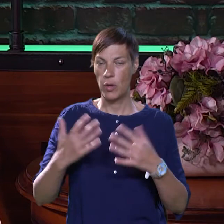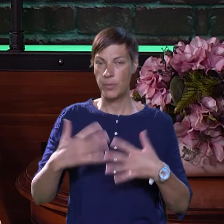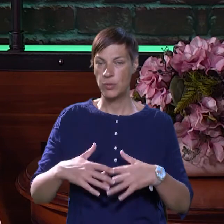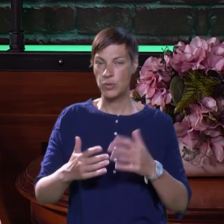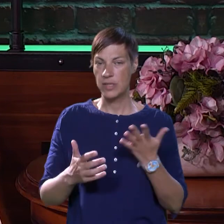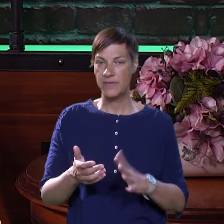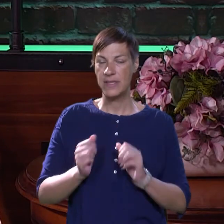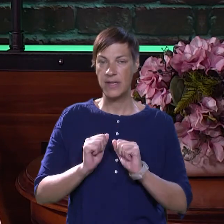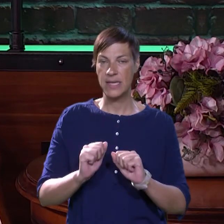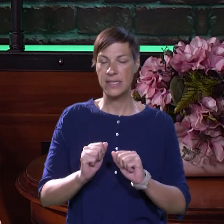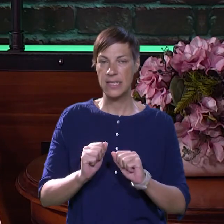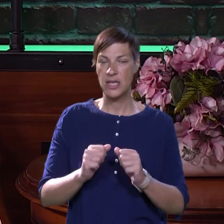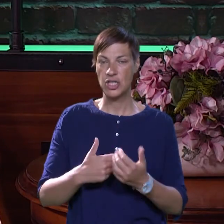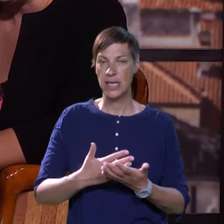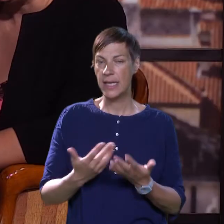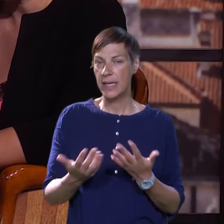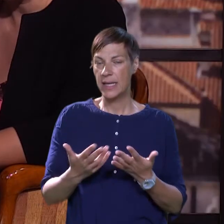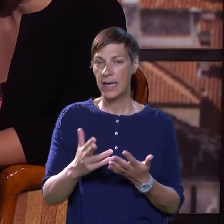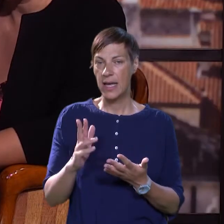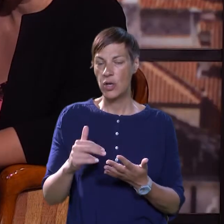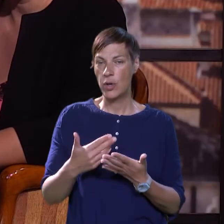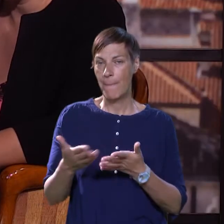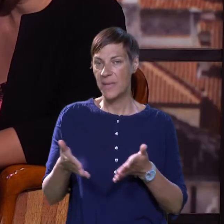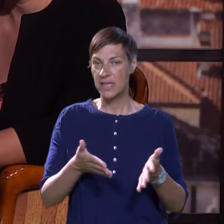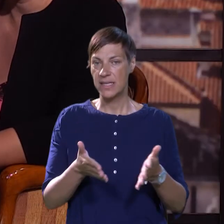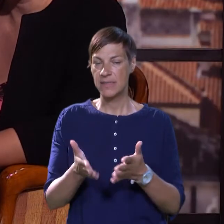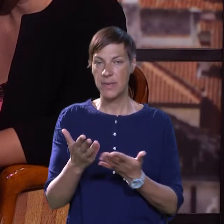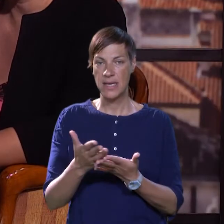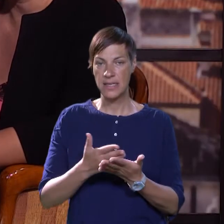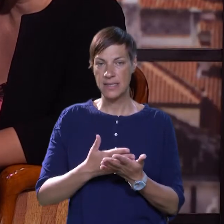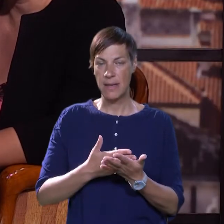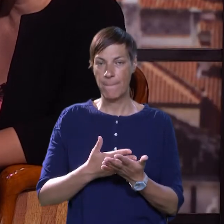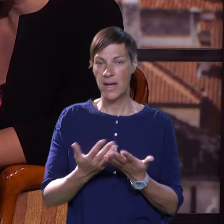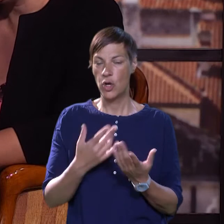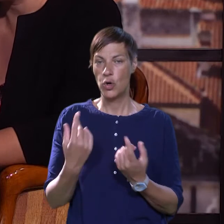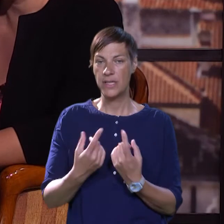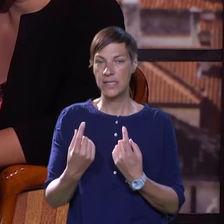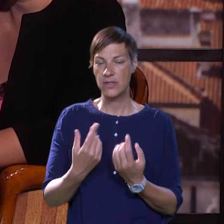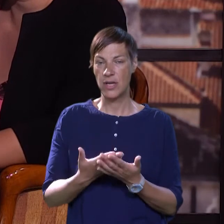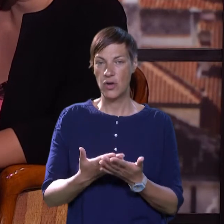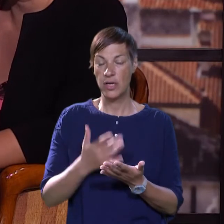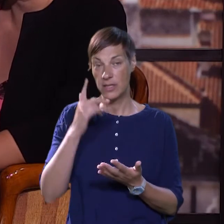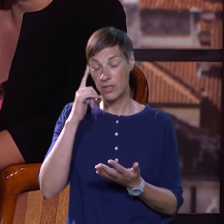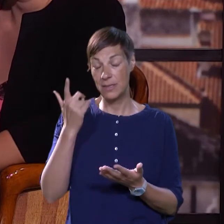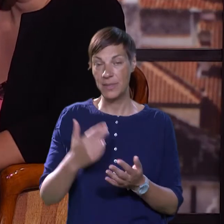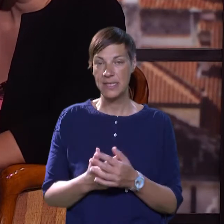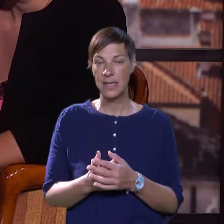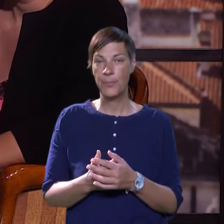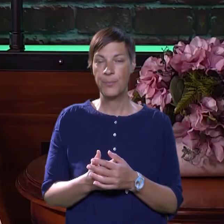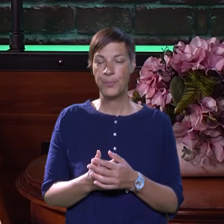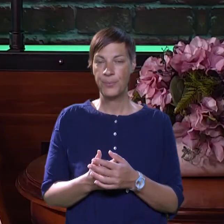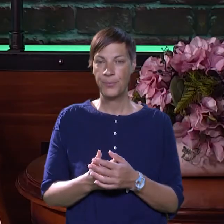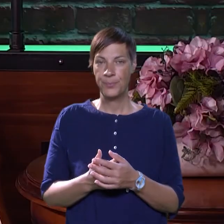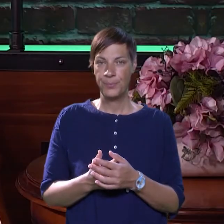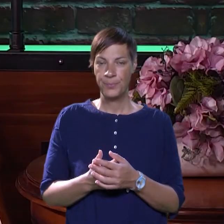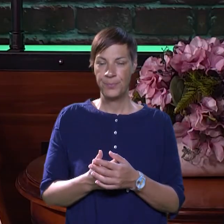naravno, sustav civilne zaštite. Na koji način, li imate neke smjernice, plan, na koje situacije konkretno se misli? Da.